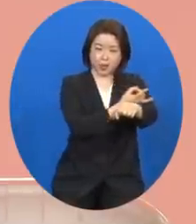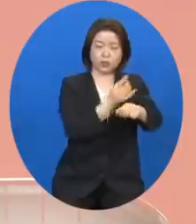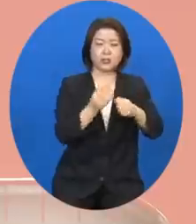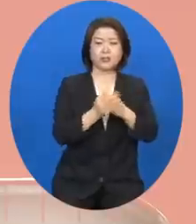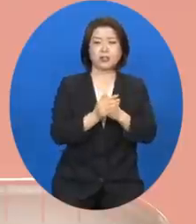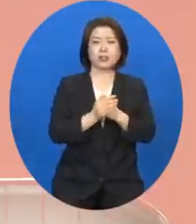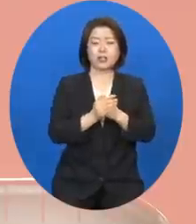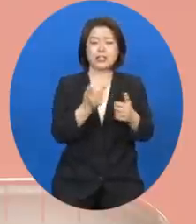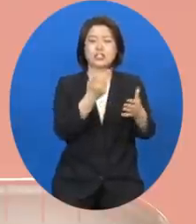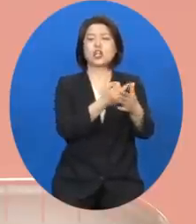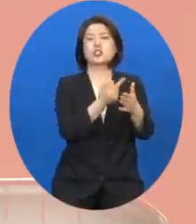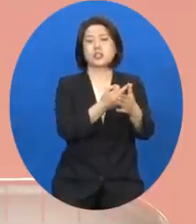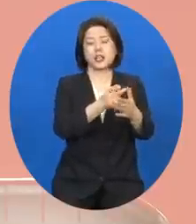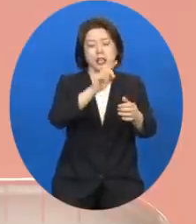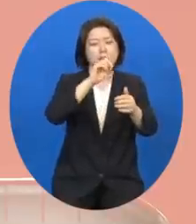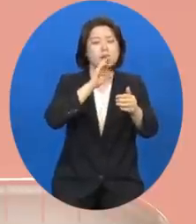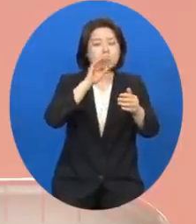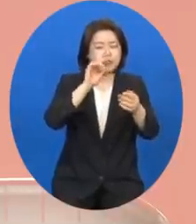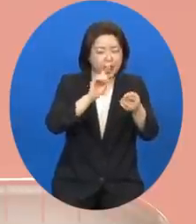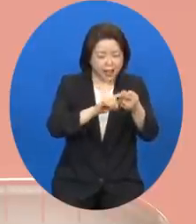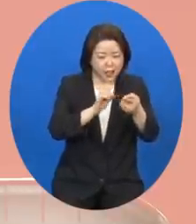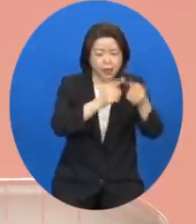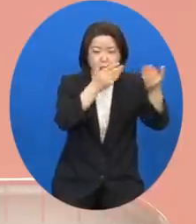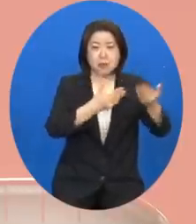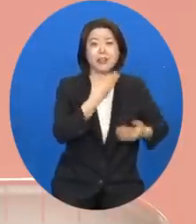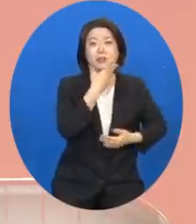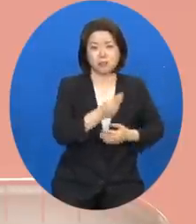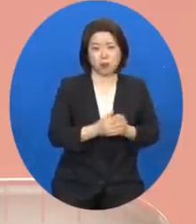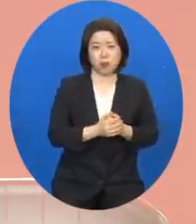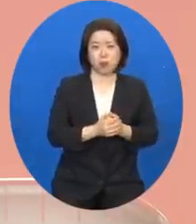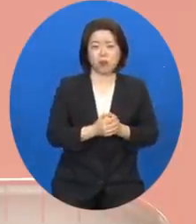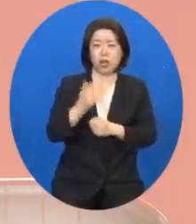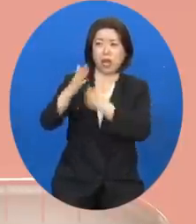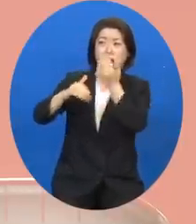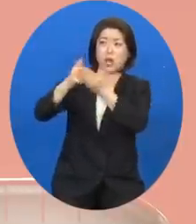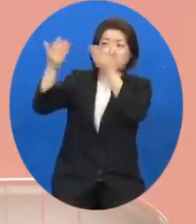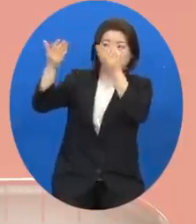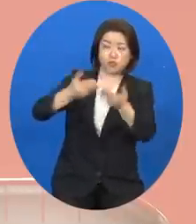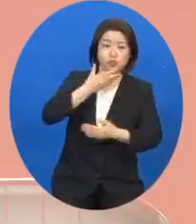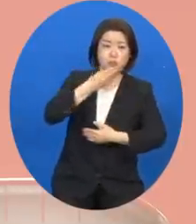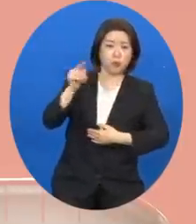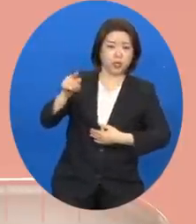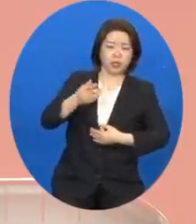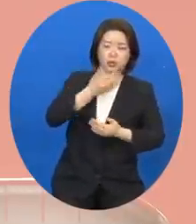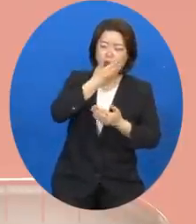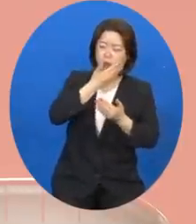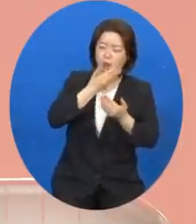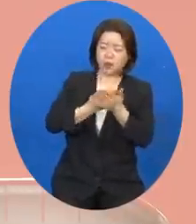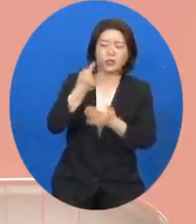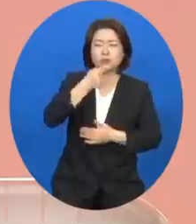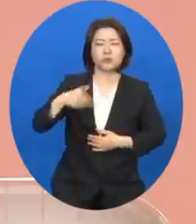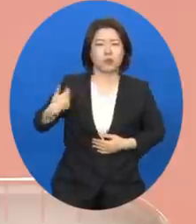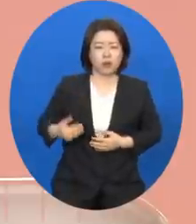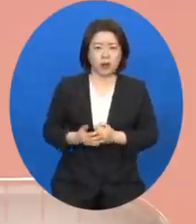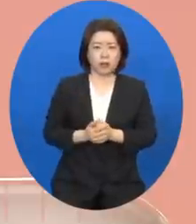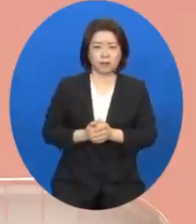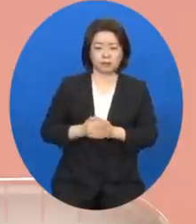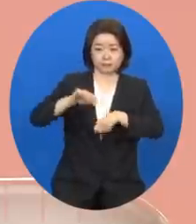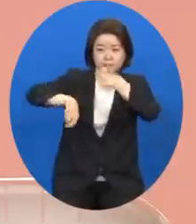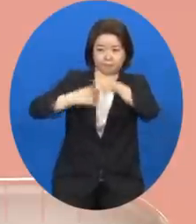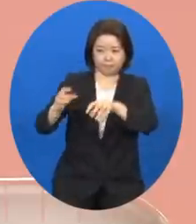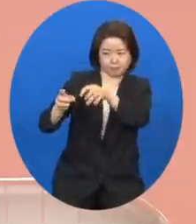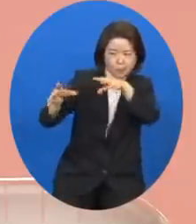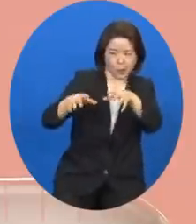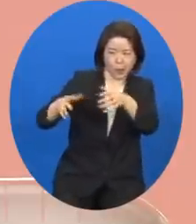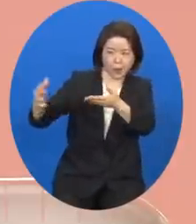복이지만 그는 하나님이 주시는 복이 귀한 줄을 몰랐습니다. 그래서 사냥 갔다가 배가 고파서